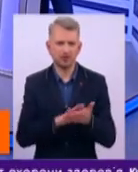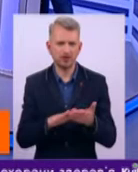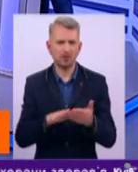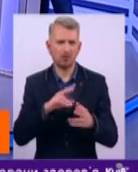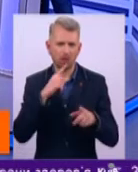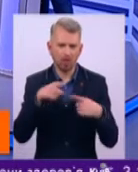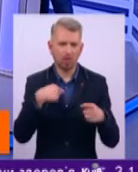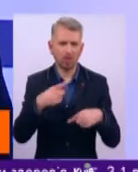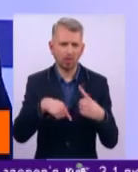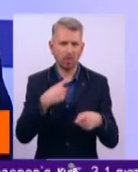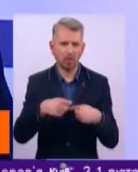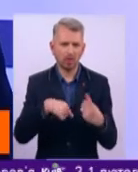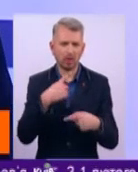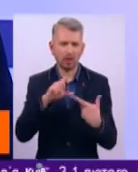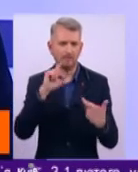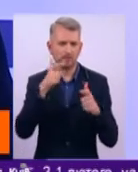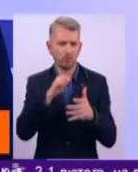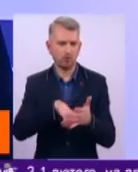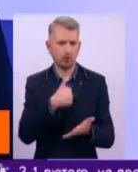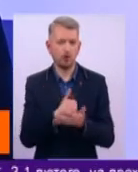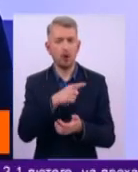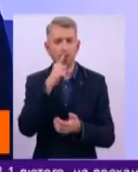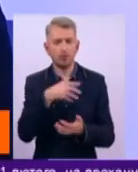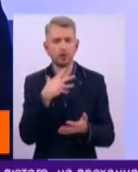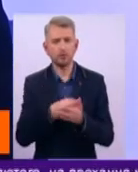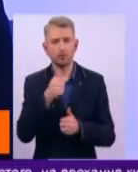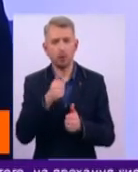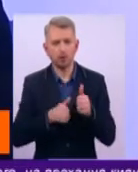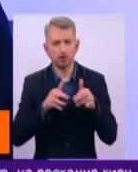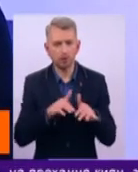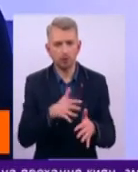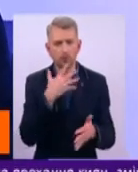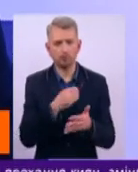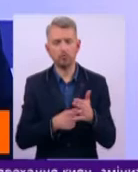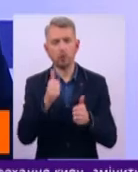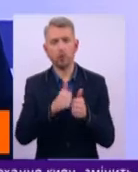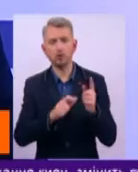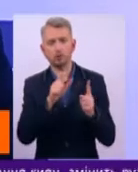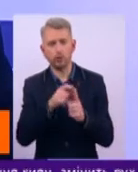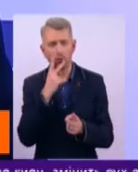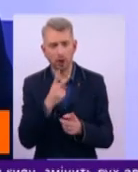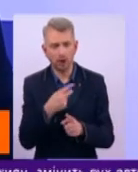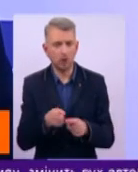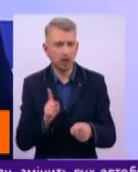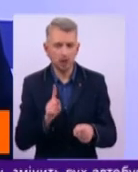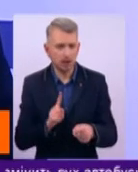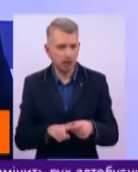процес, відвернути від головного. Путін своїм кожним кроком, кожним словом показує, що це